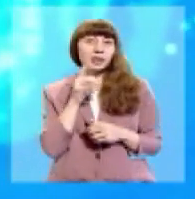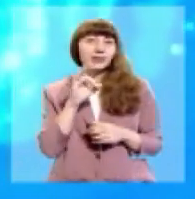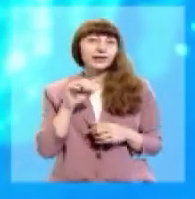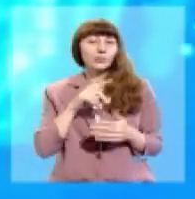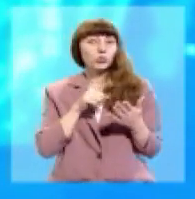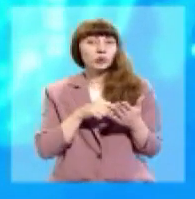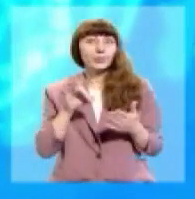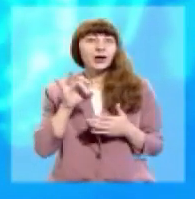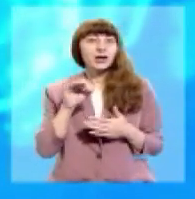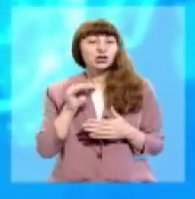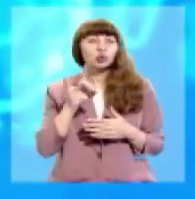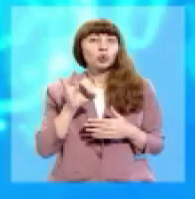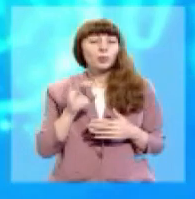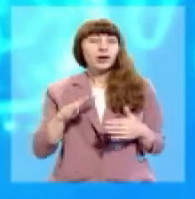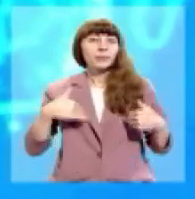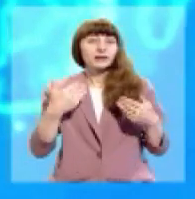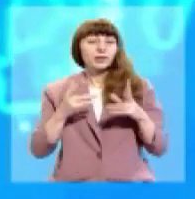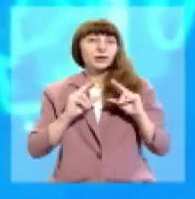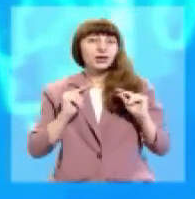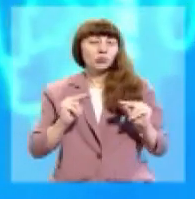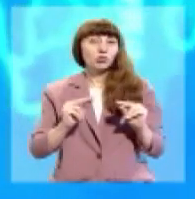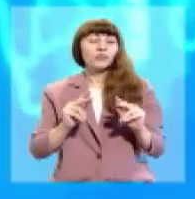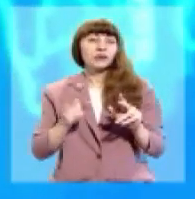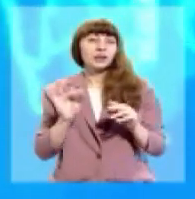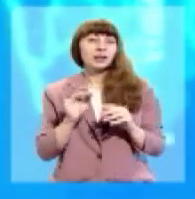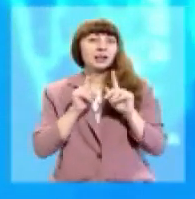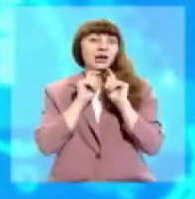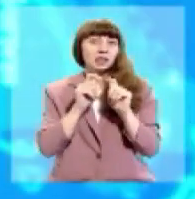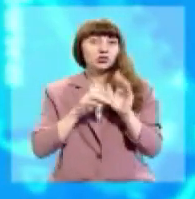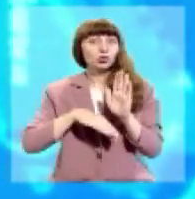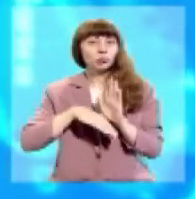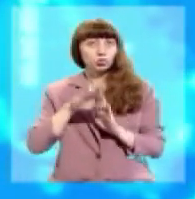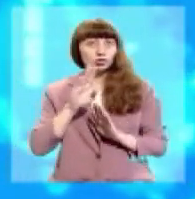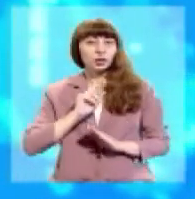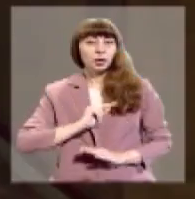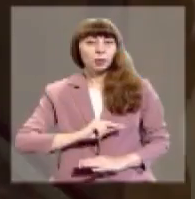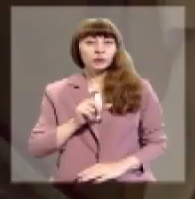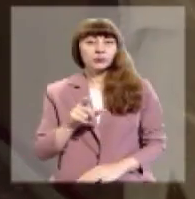қала әкімі Марат Жүндібаев педагогтарды құттықтап, саланың үздіктерін марапаттады.